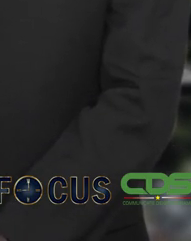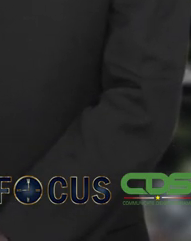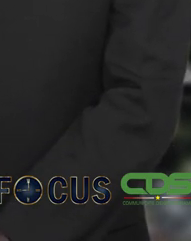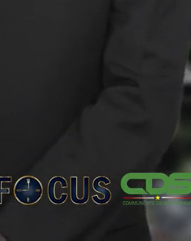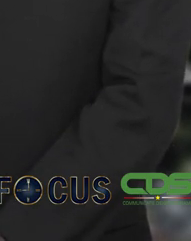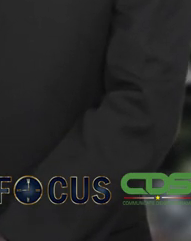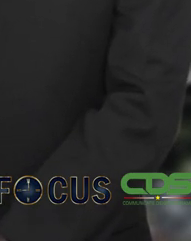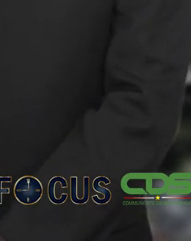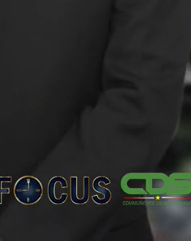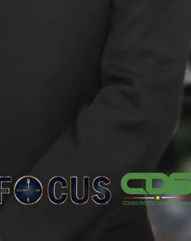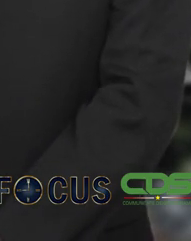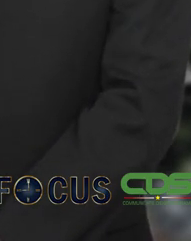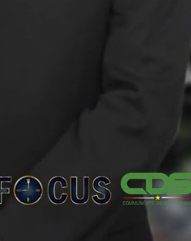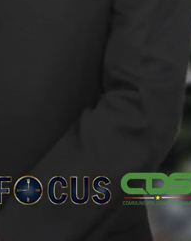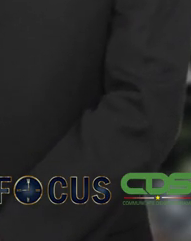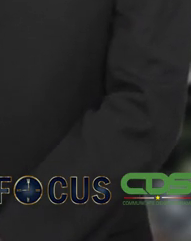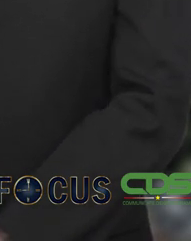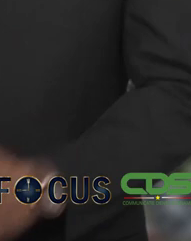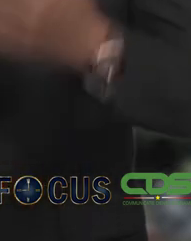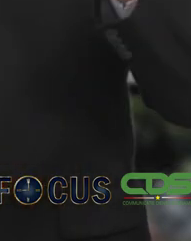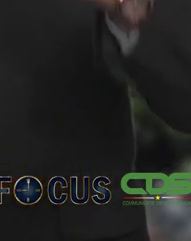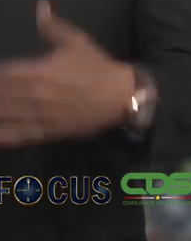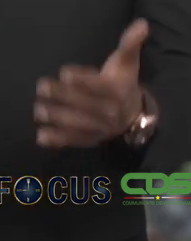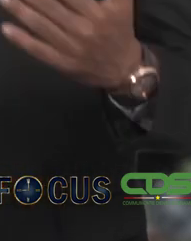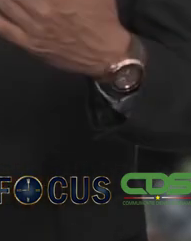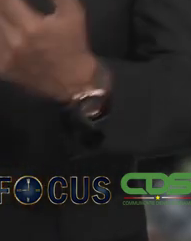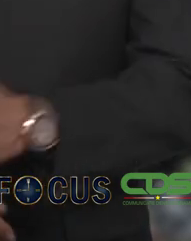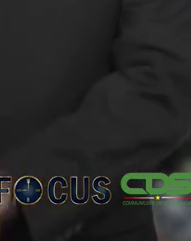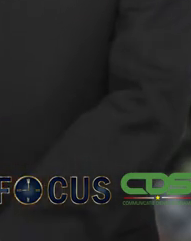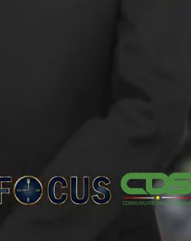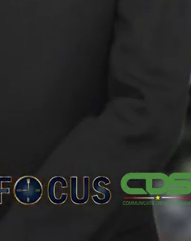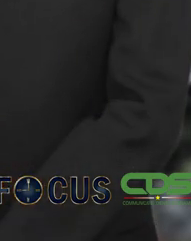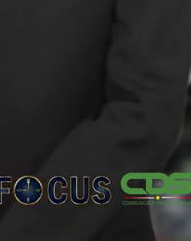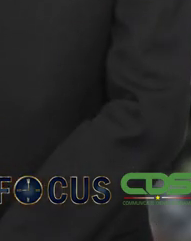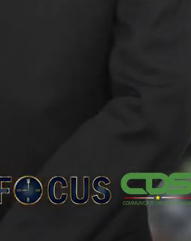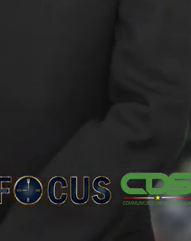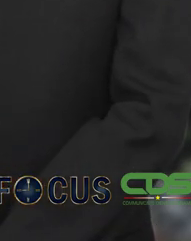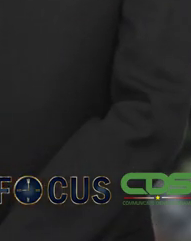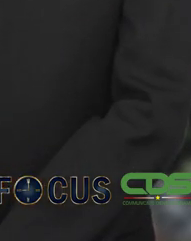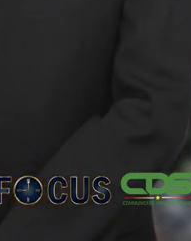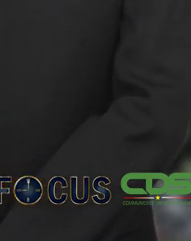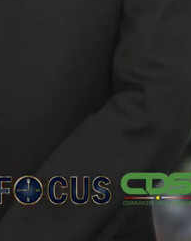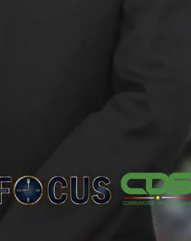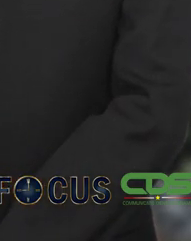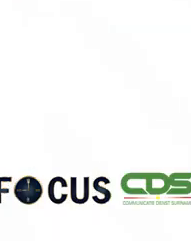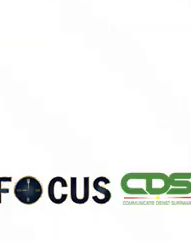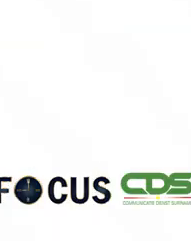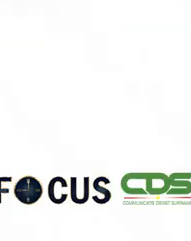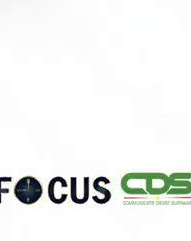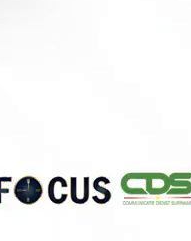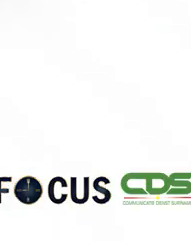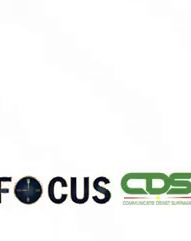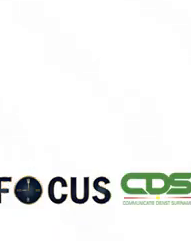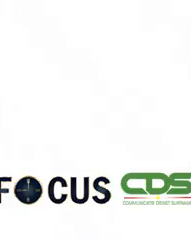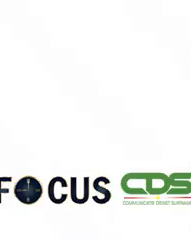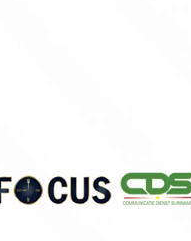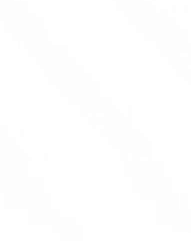info@taptogroup.com en er wordt gelijk contact met je opgenomen. En de programma en wat er allemaal die dagen bij komt kijken wordt naar je toegestuurd.